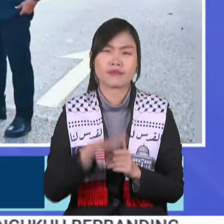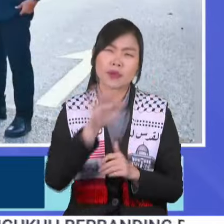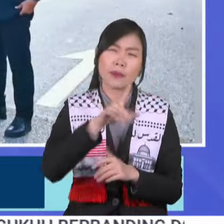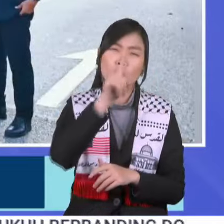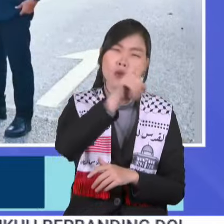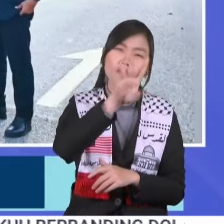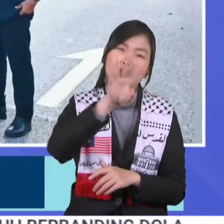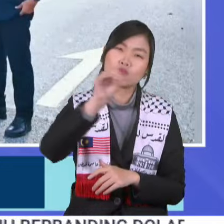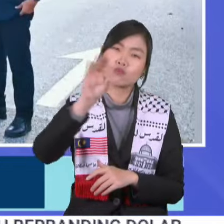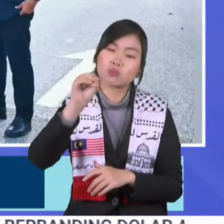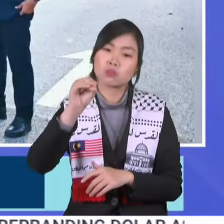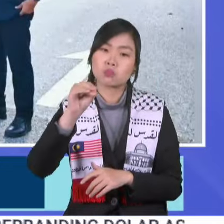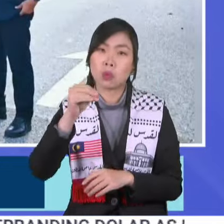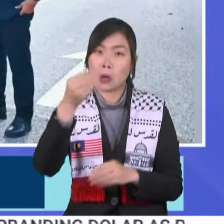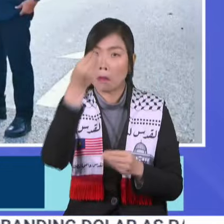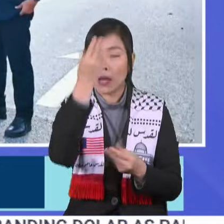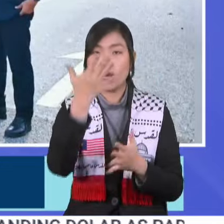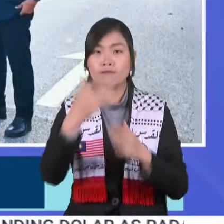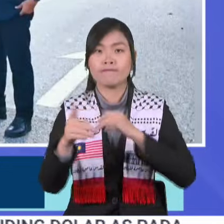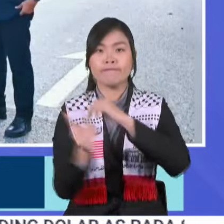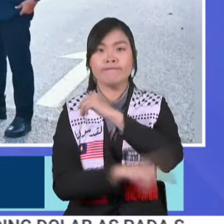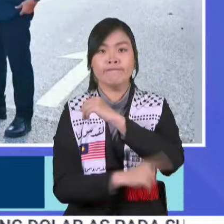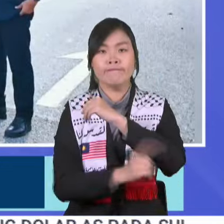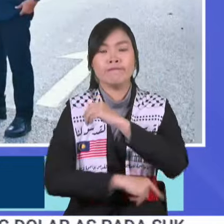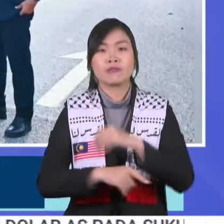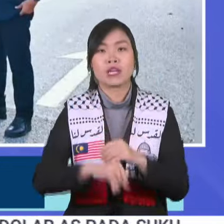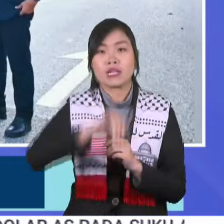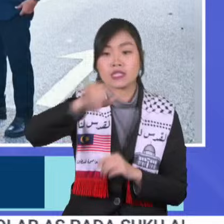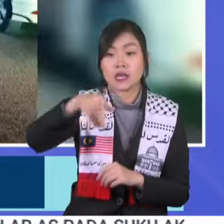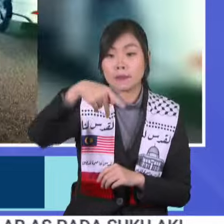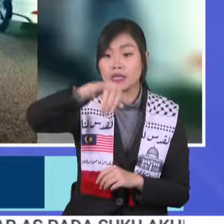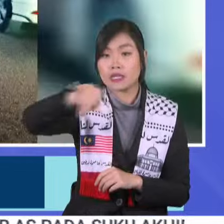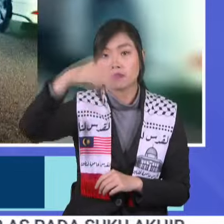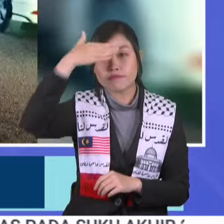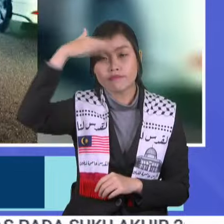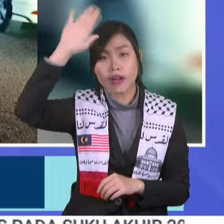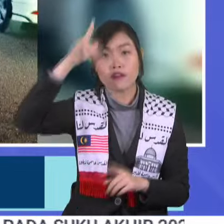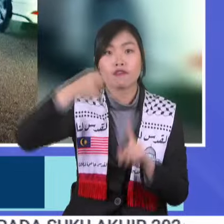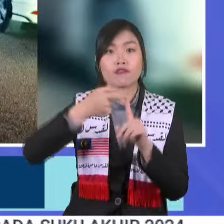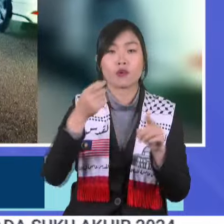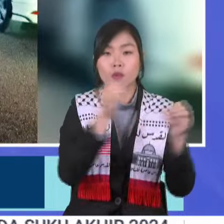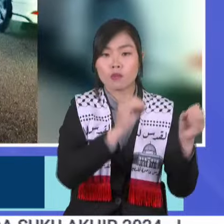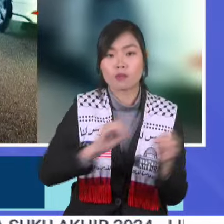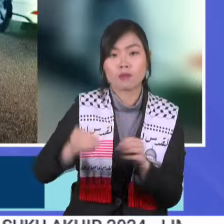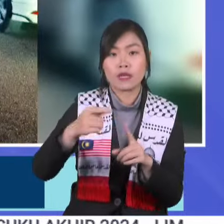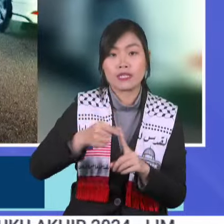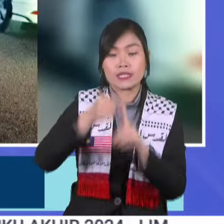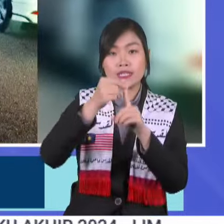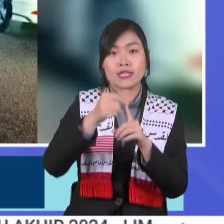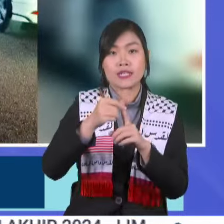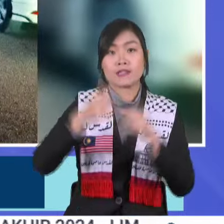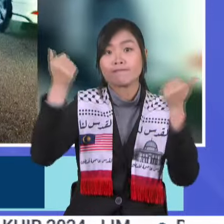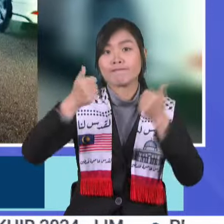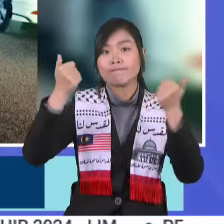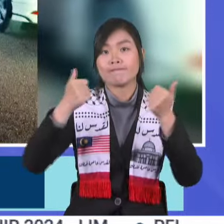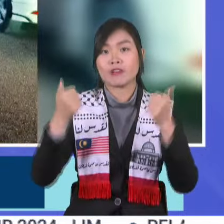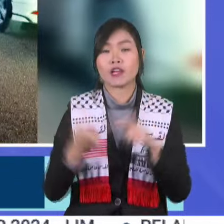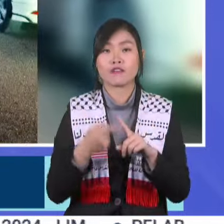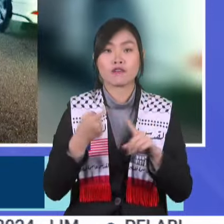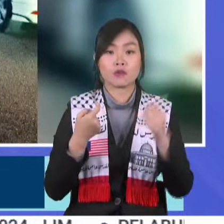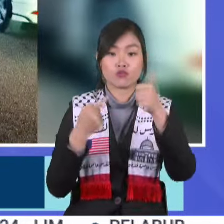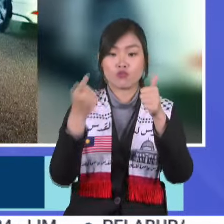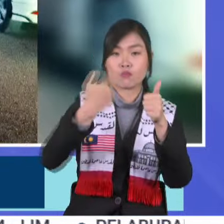Hampir 1,400 notis saman dikeluarkan JPJ Perlis sejak operasi khas Hari Raya Aidiladha dilancarkan 10 Jun